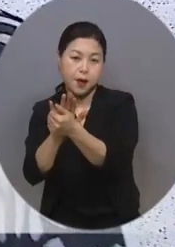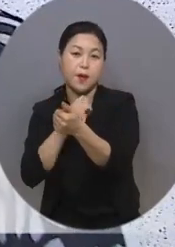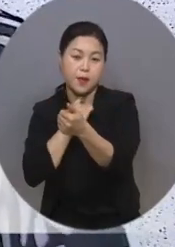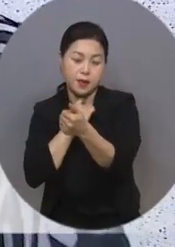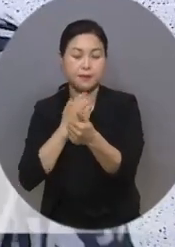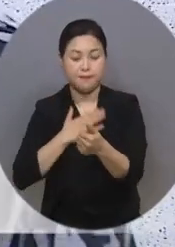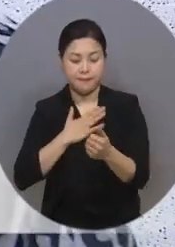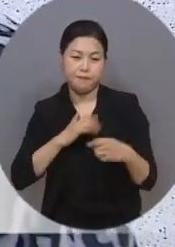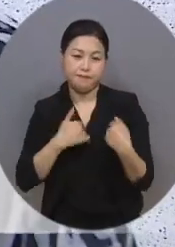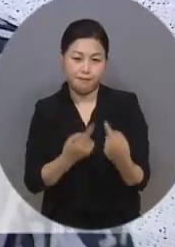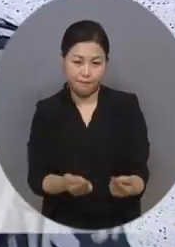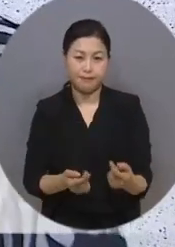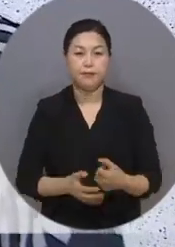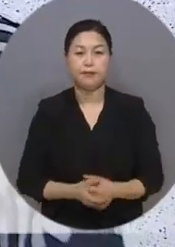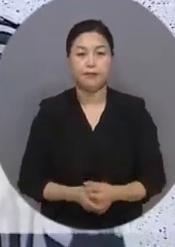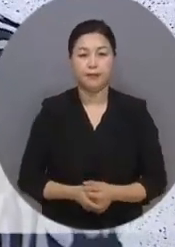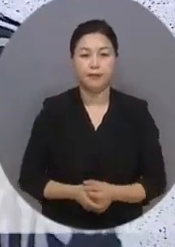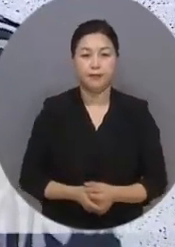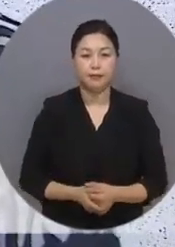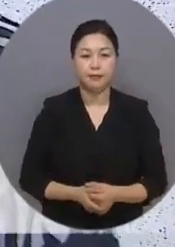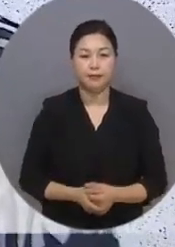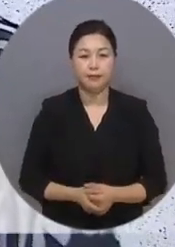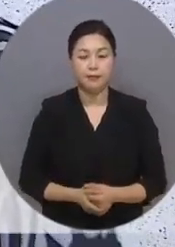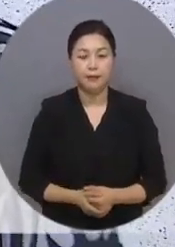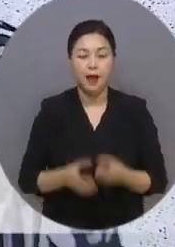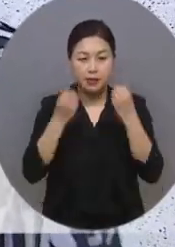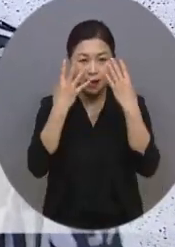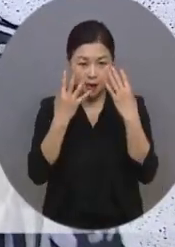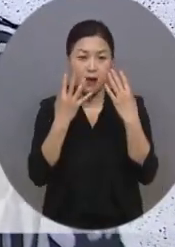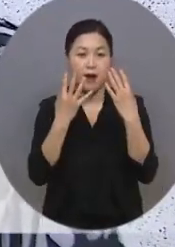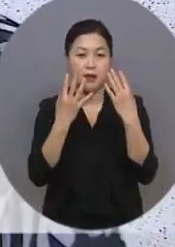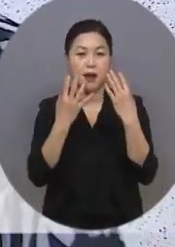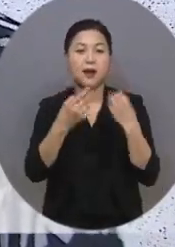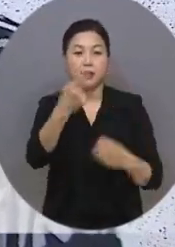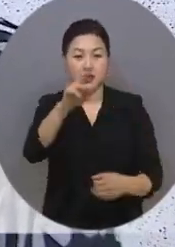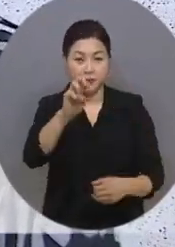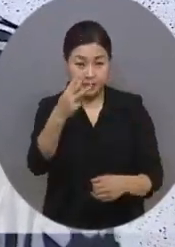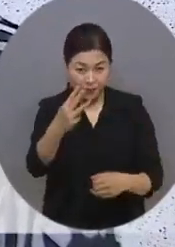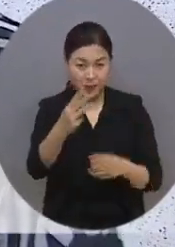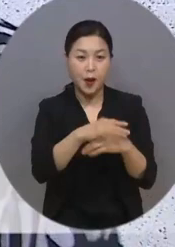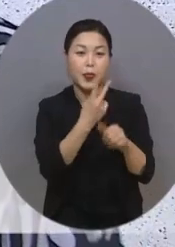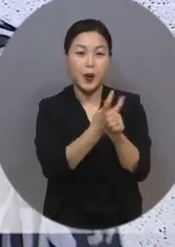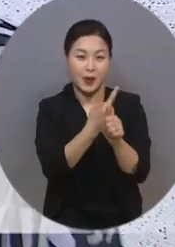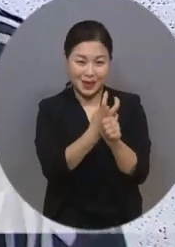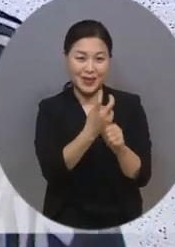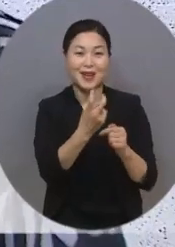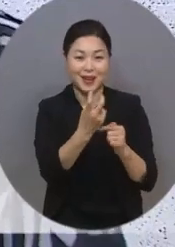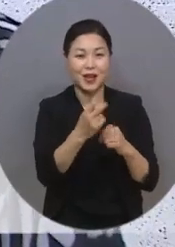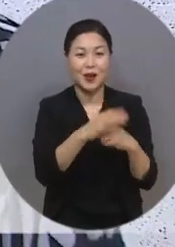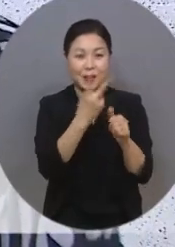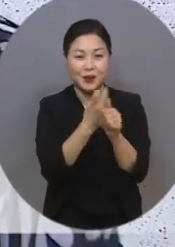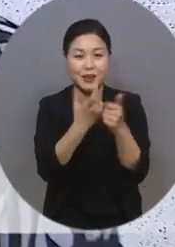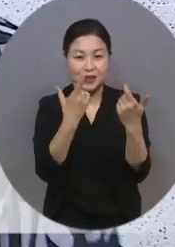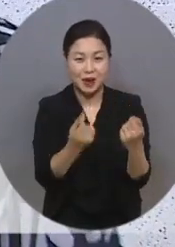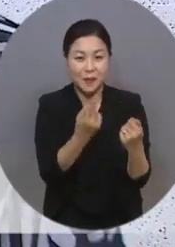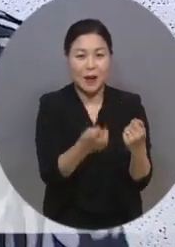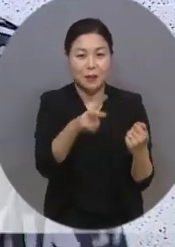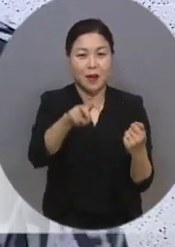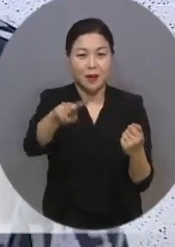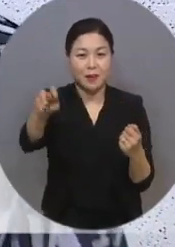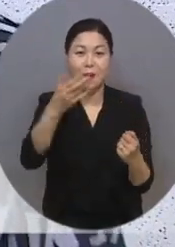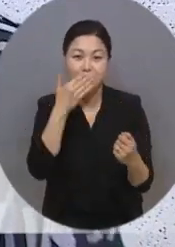응원해주기 위해서 저도 이 자리에 함께하게 된 거죠. 새해는 2023년 토끼띠 해입니다. 토끼처럼 깡총깡총 뛸 수